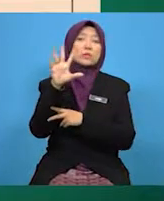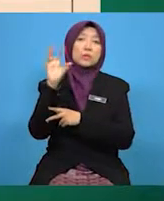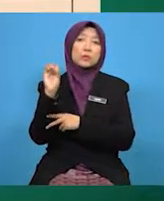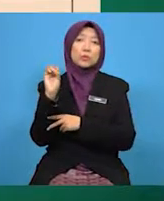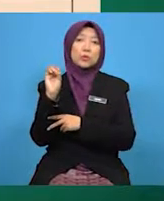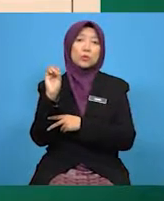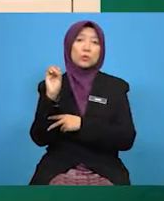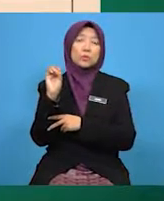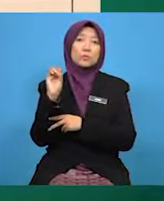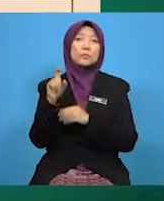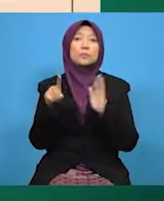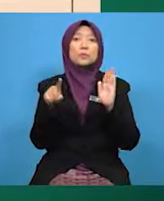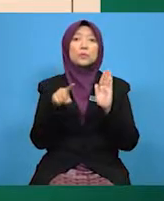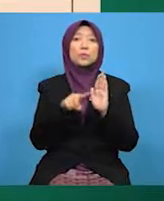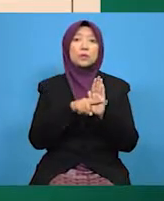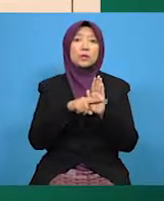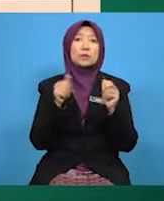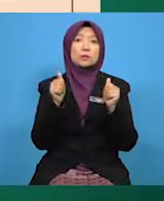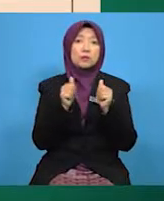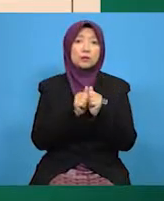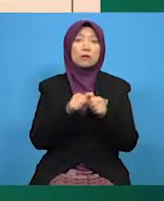RM250 ditolak dengan harga papan